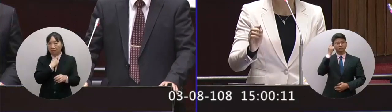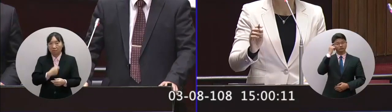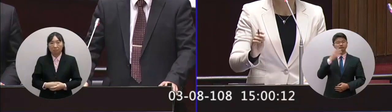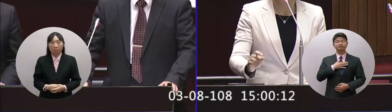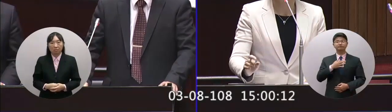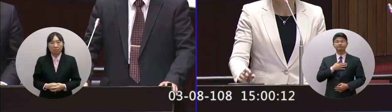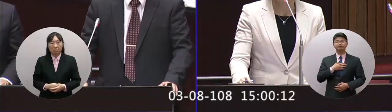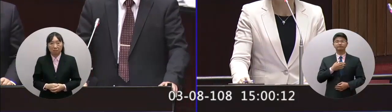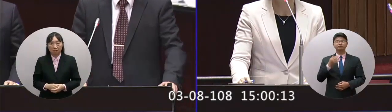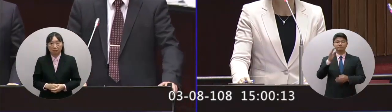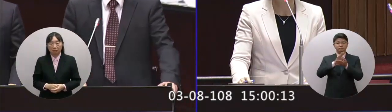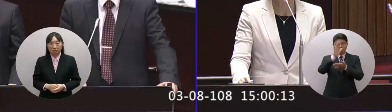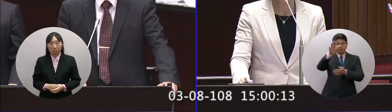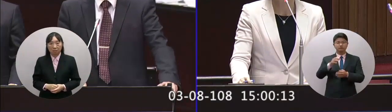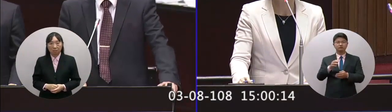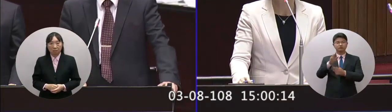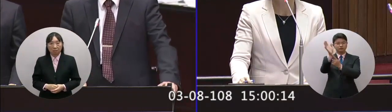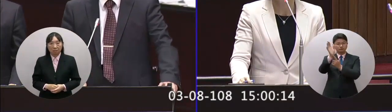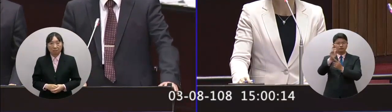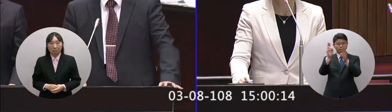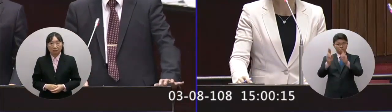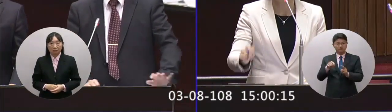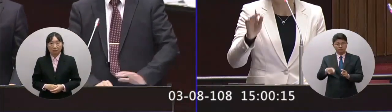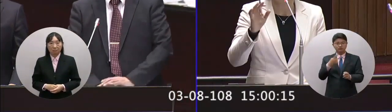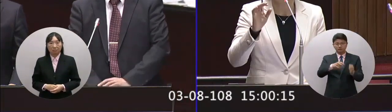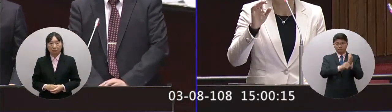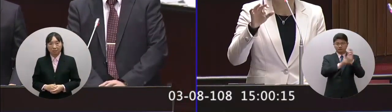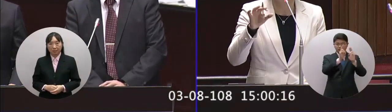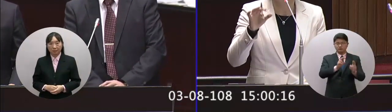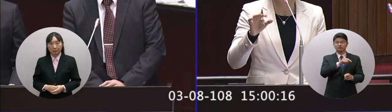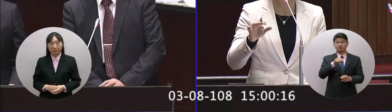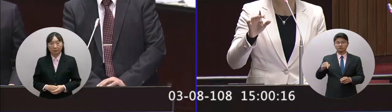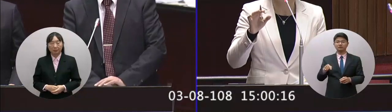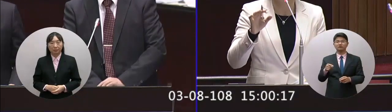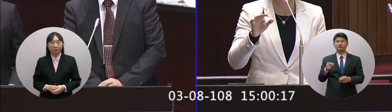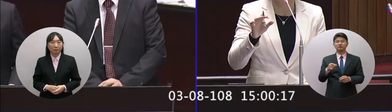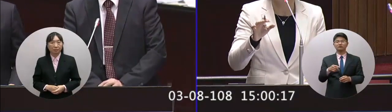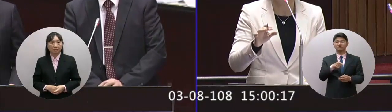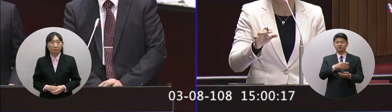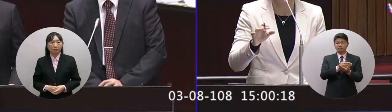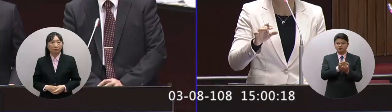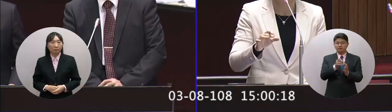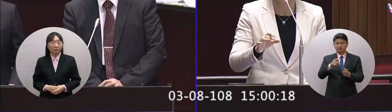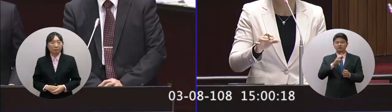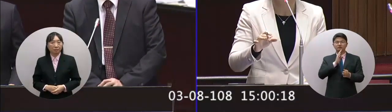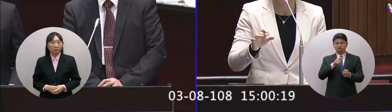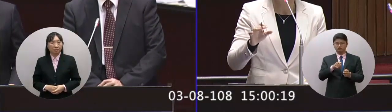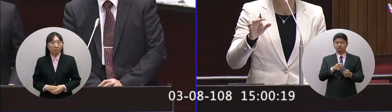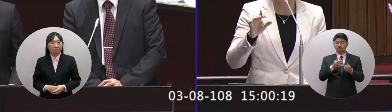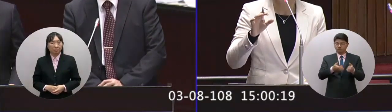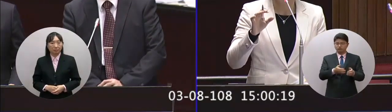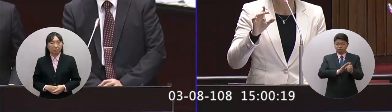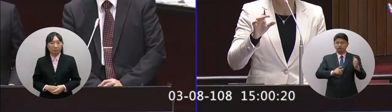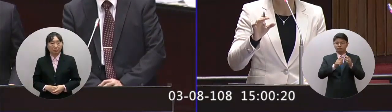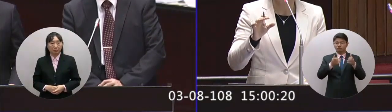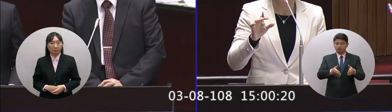影讲吼，咱未来的这个风力发电吼，这个再生能源将。即这再生能源来对吼，将最重要一个角色吼，